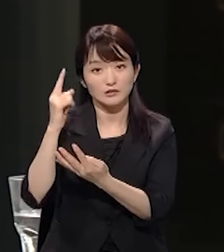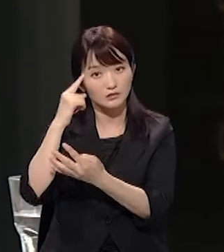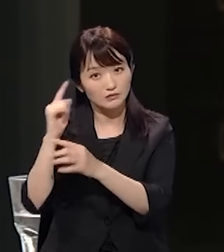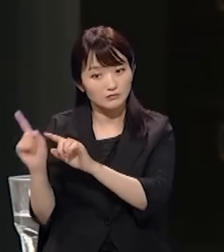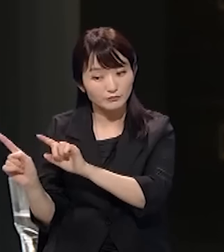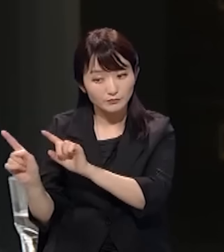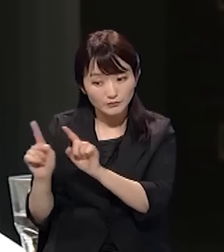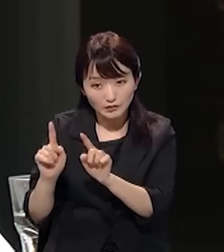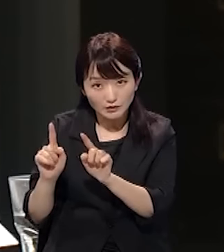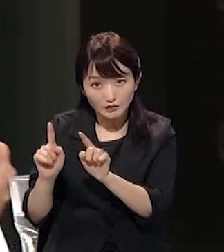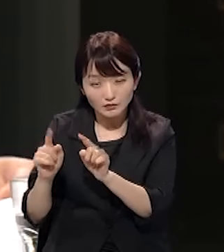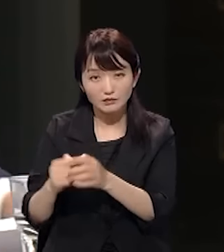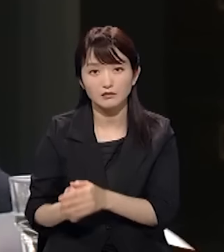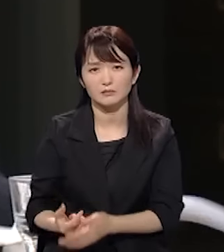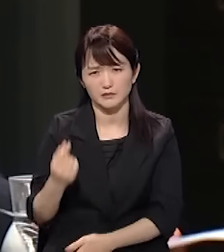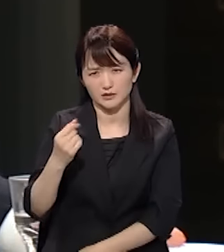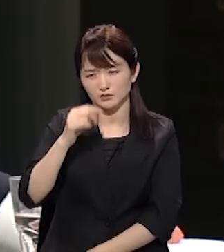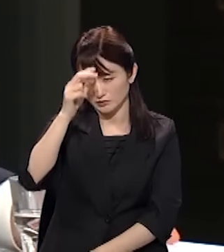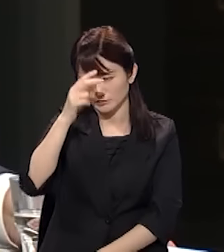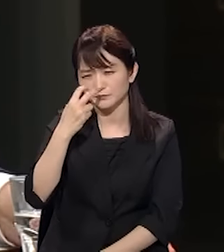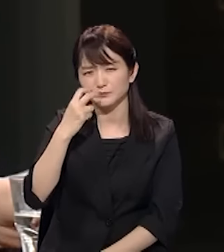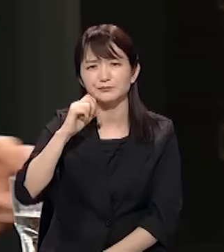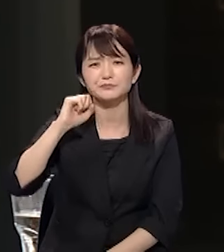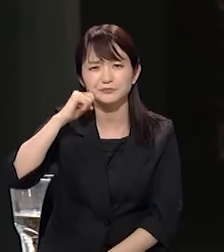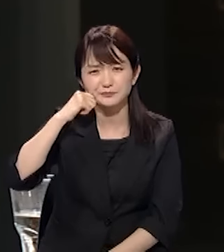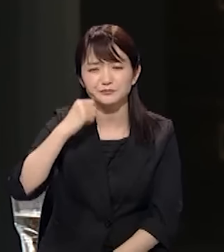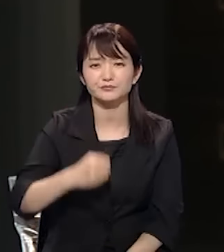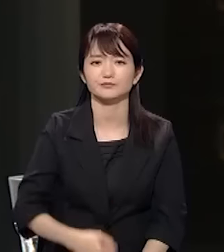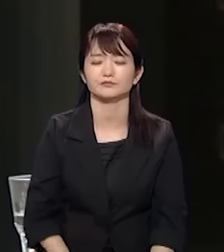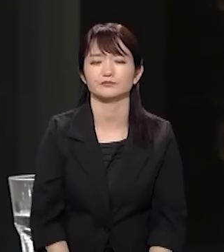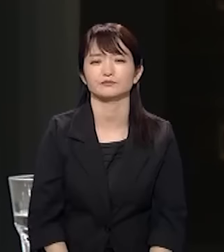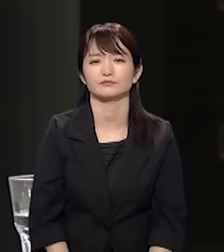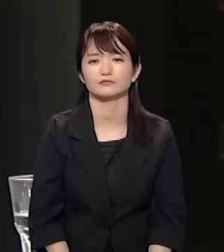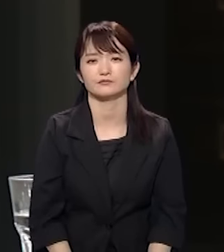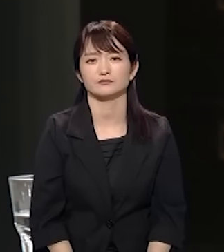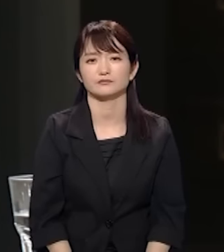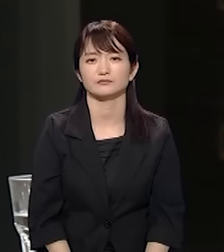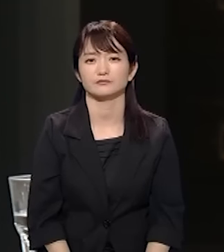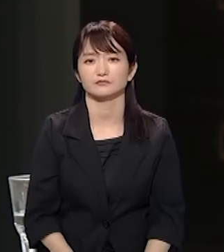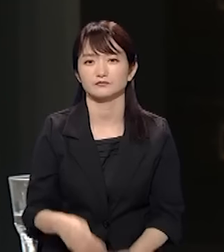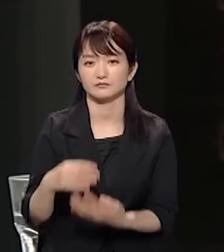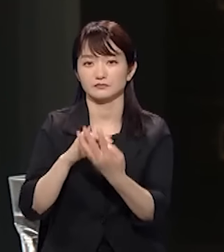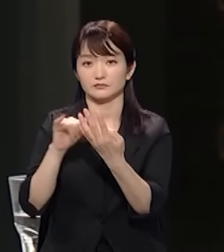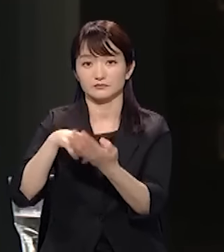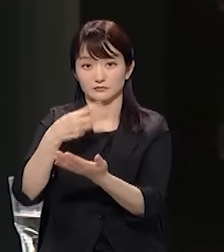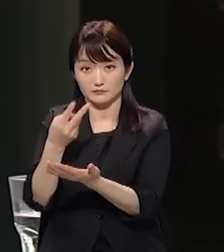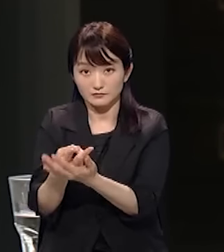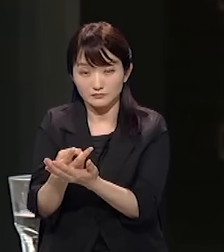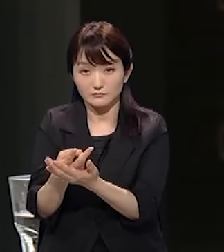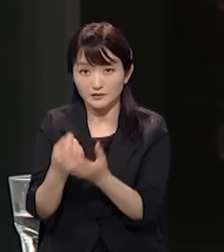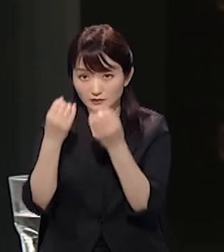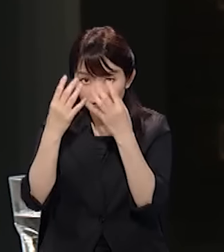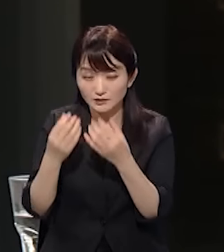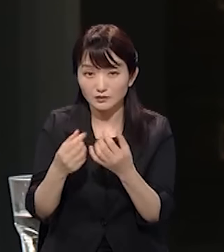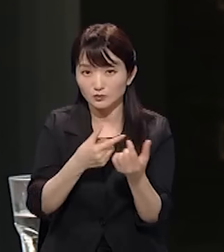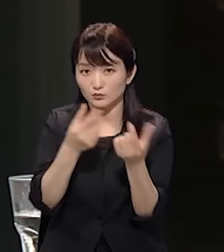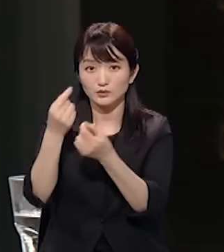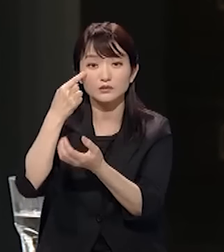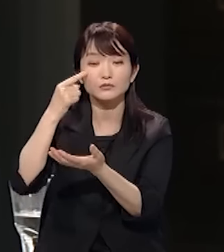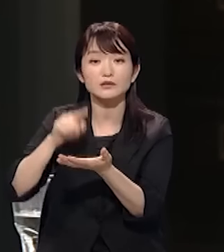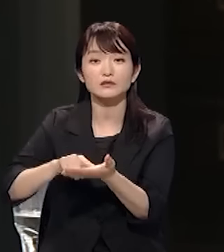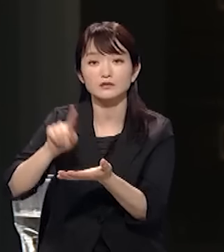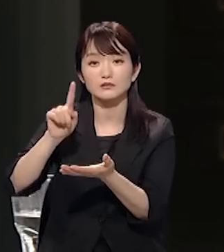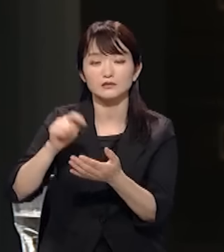일단 당장 경찰 조사는 좀 어렵다고 하는데요 자 그런데이 쓰러진 네명 새로운 공통점이 나왔습니다